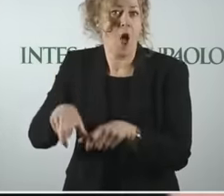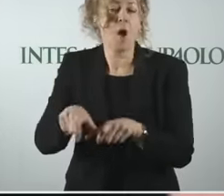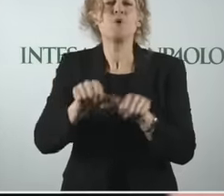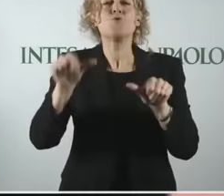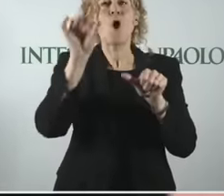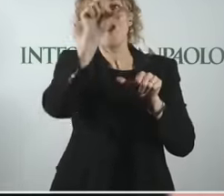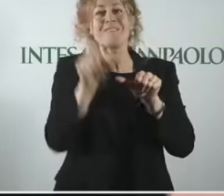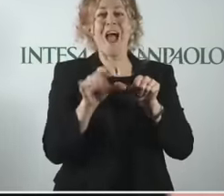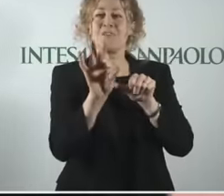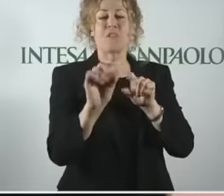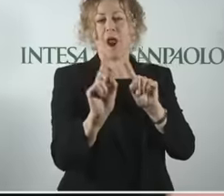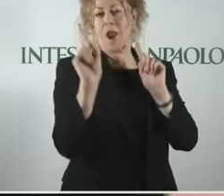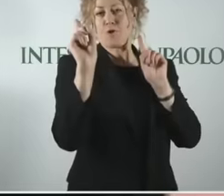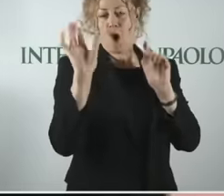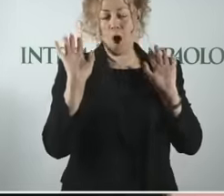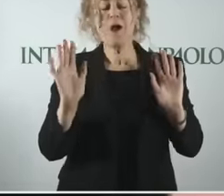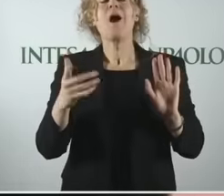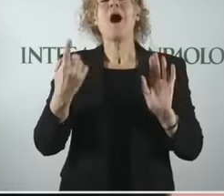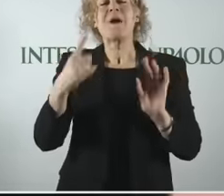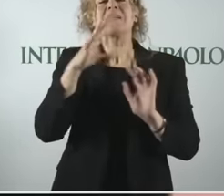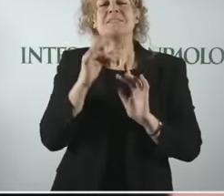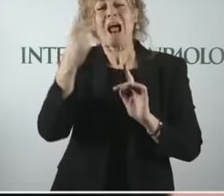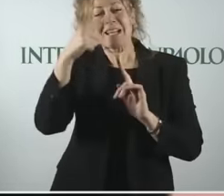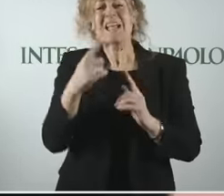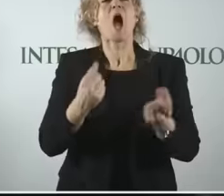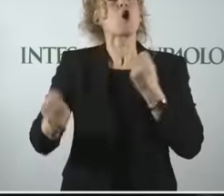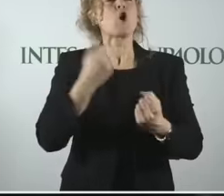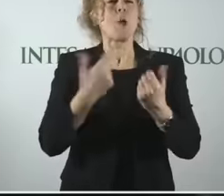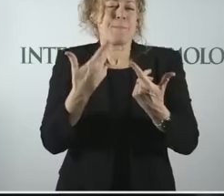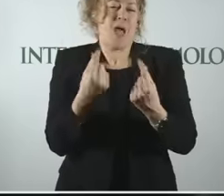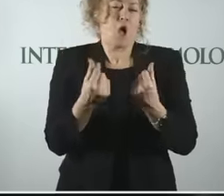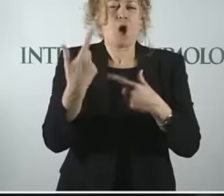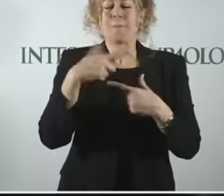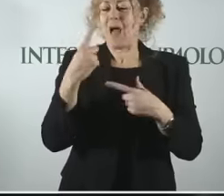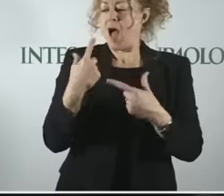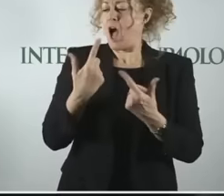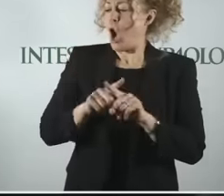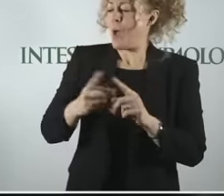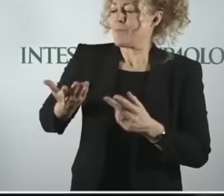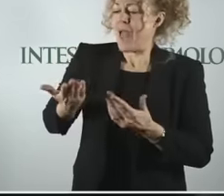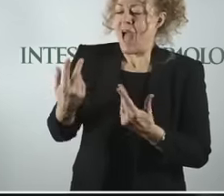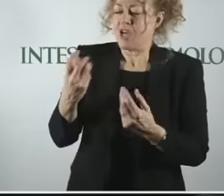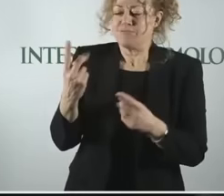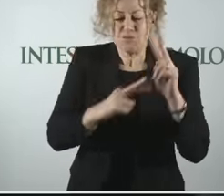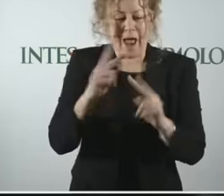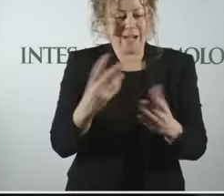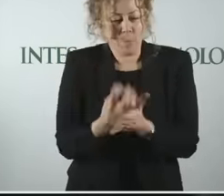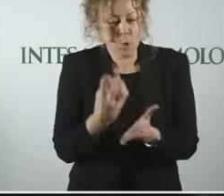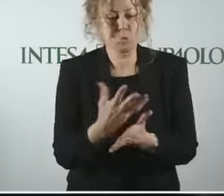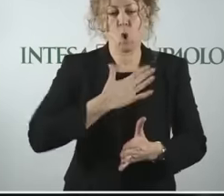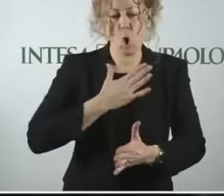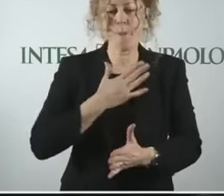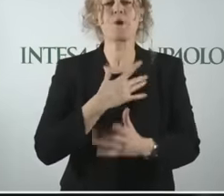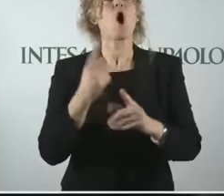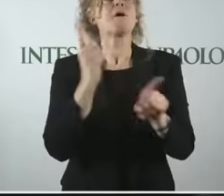centrale quindi il sale è l'unica cosa che anche in un economia molto di sussistenza dove il contadino cerca di produrre tutto quello che gli serve